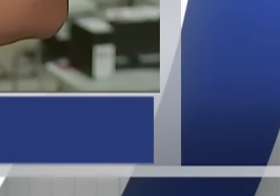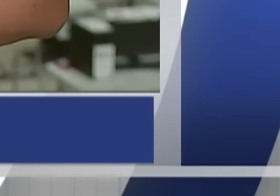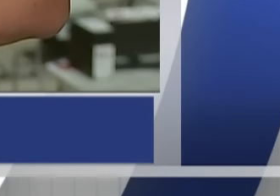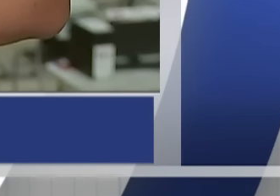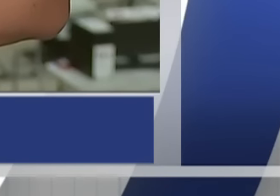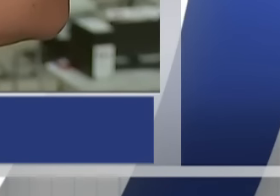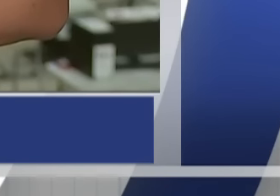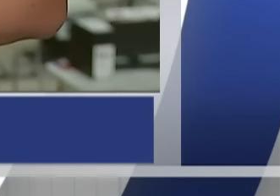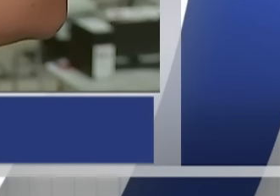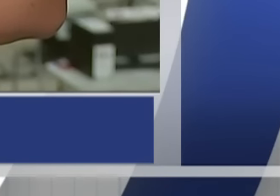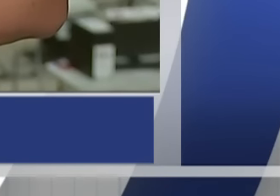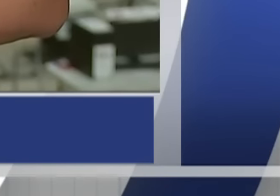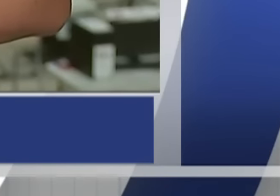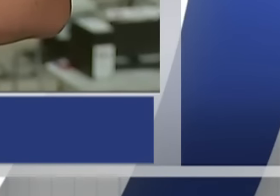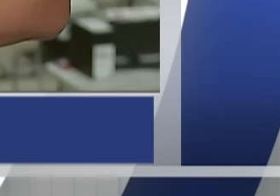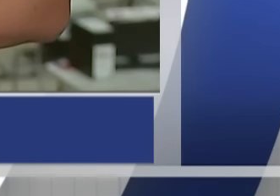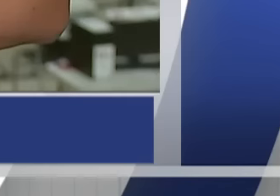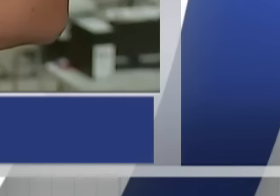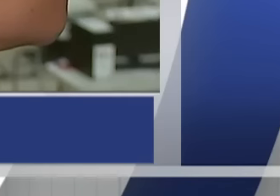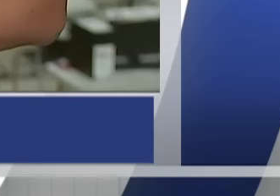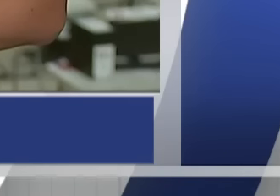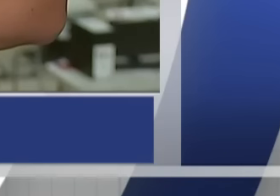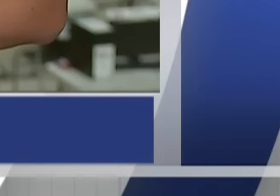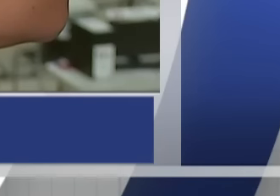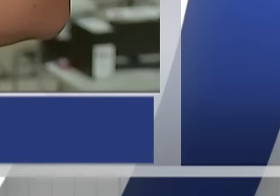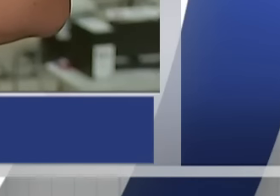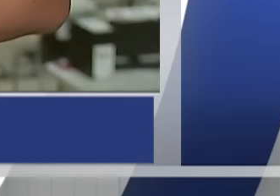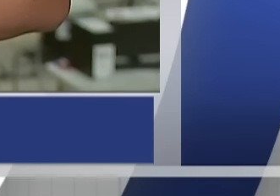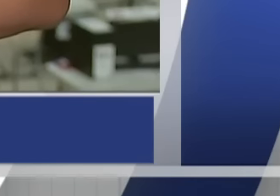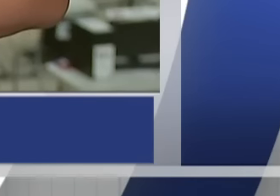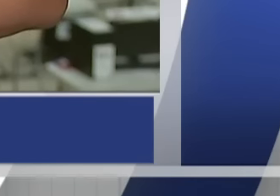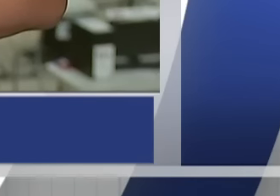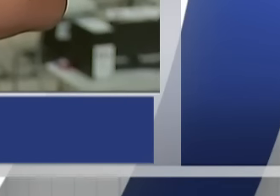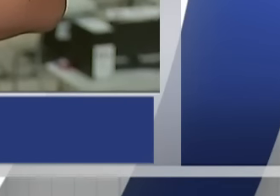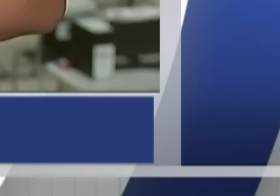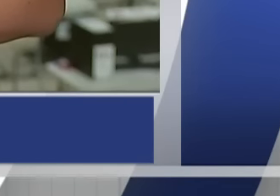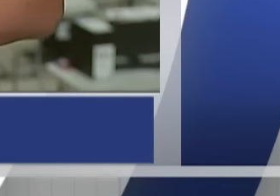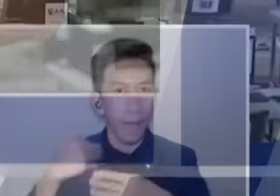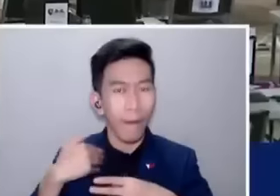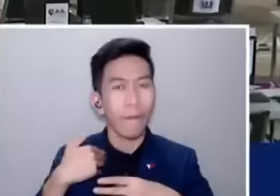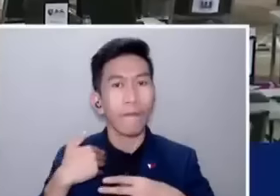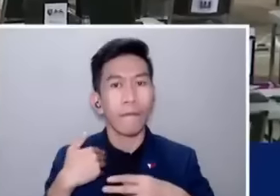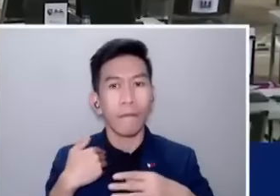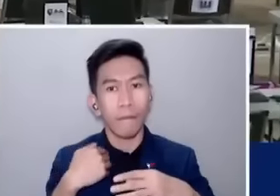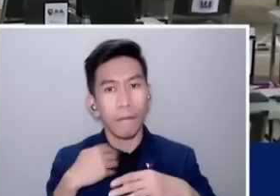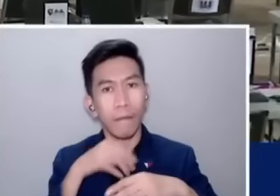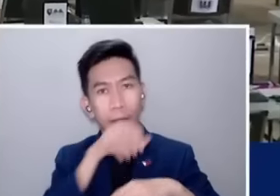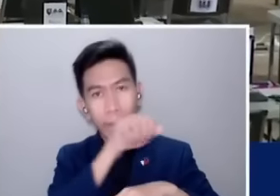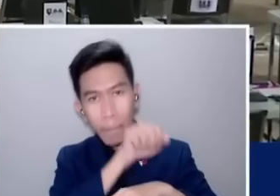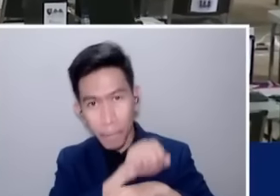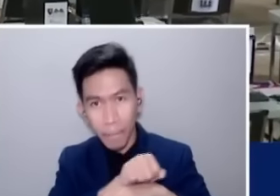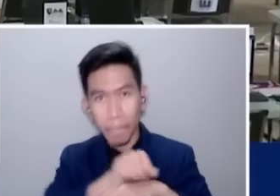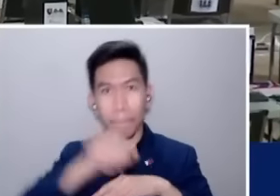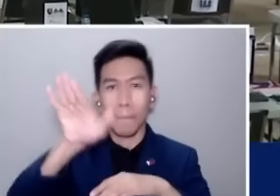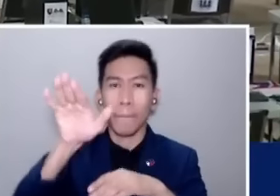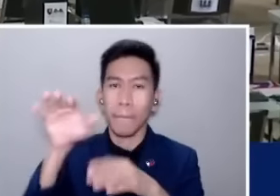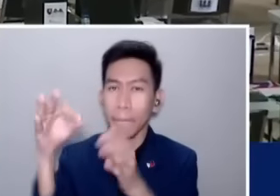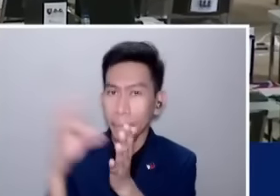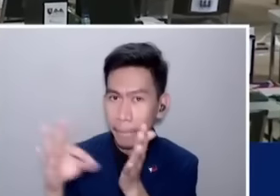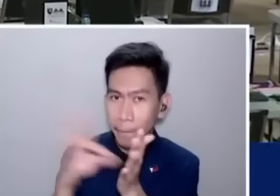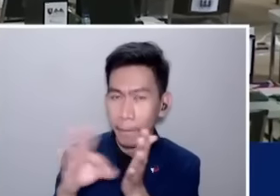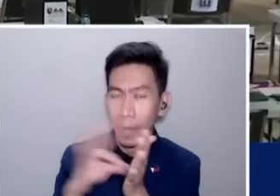So inaasahan na anumang sandali ay may papasok na mga bilang